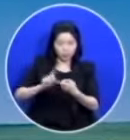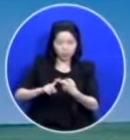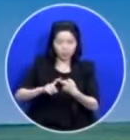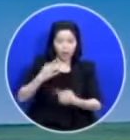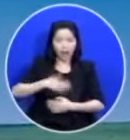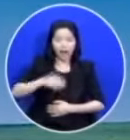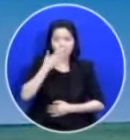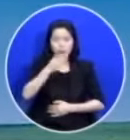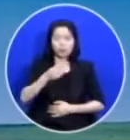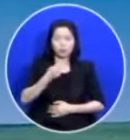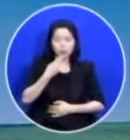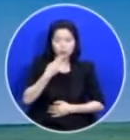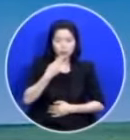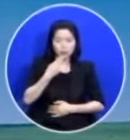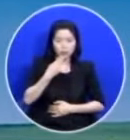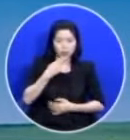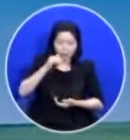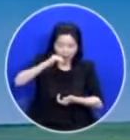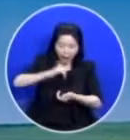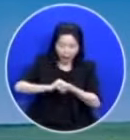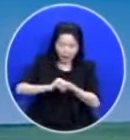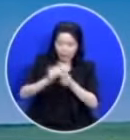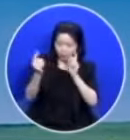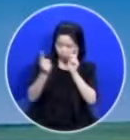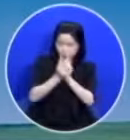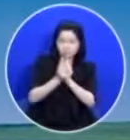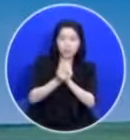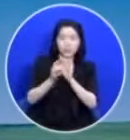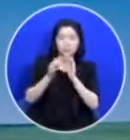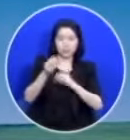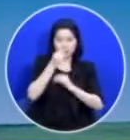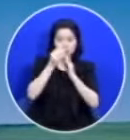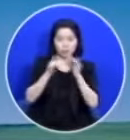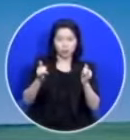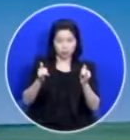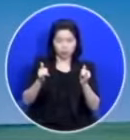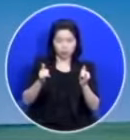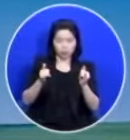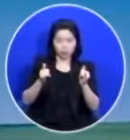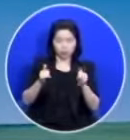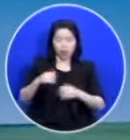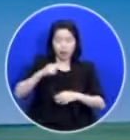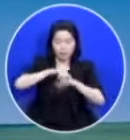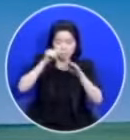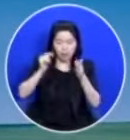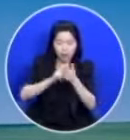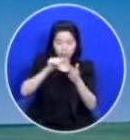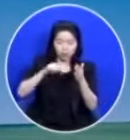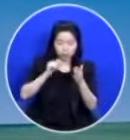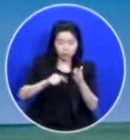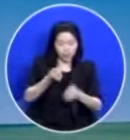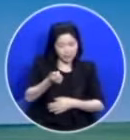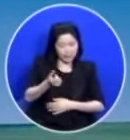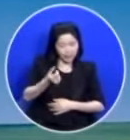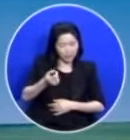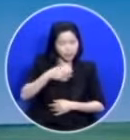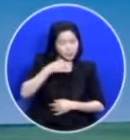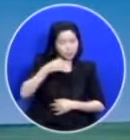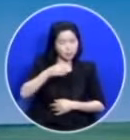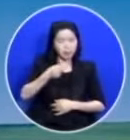한계에 직면하여 있는 성도님 마음에 세미한 소리가 있지